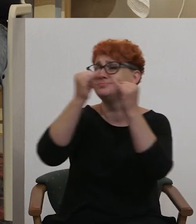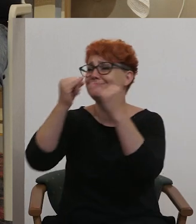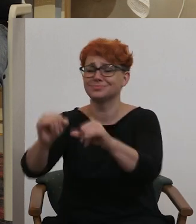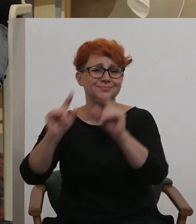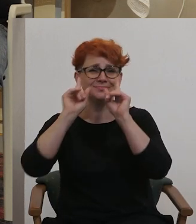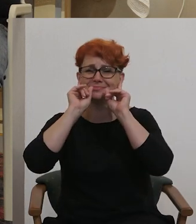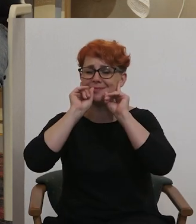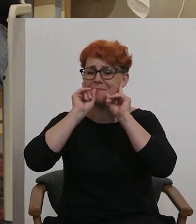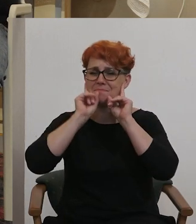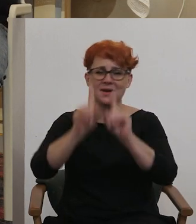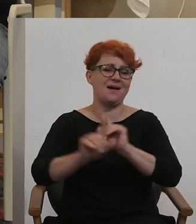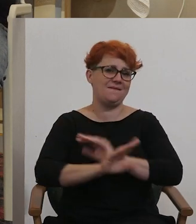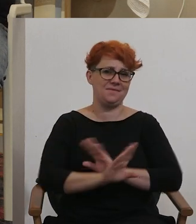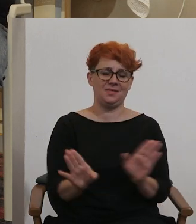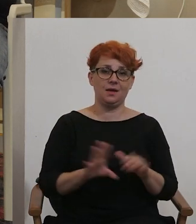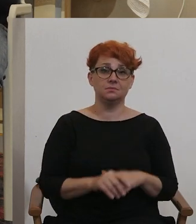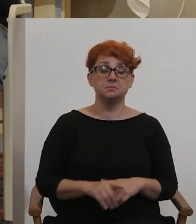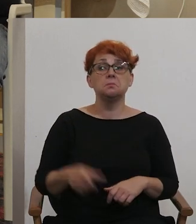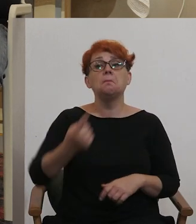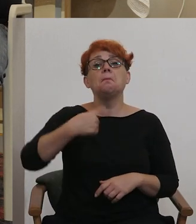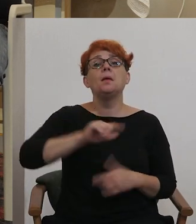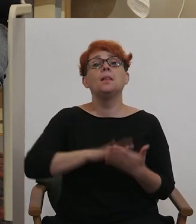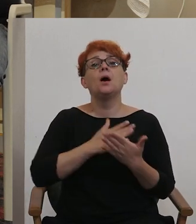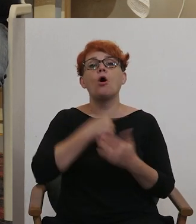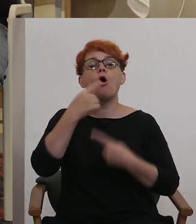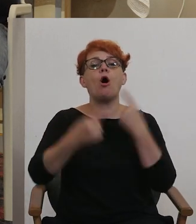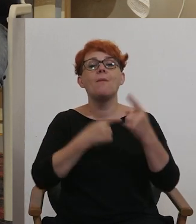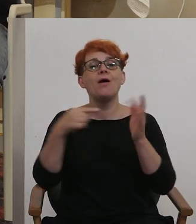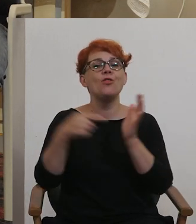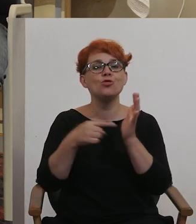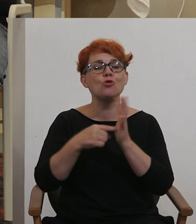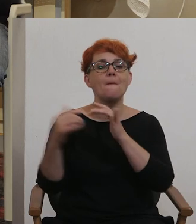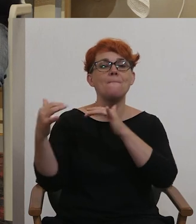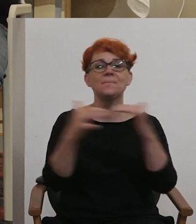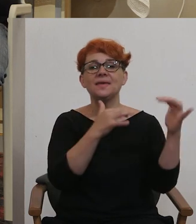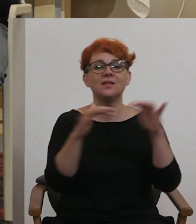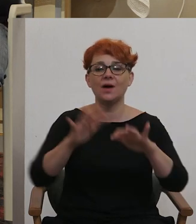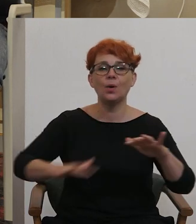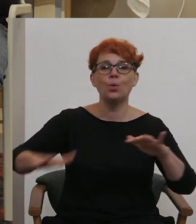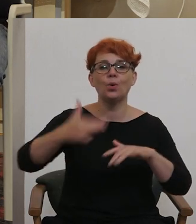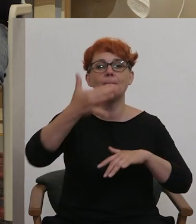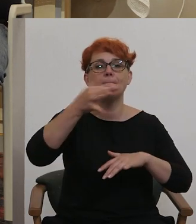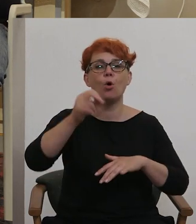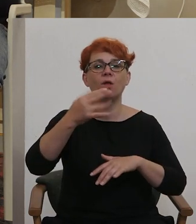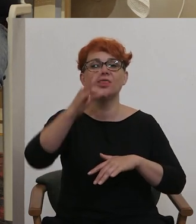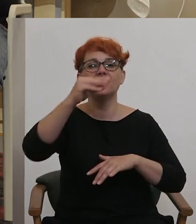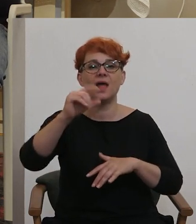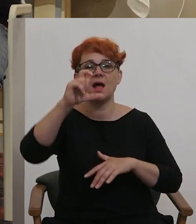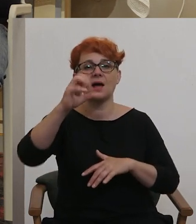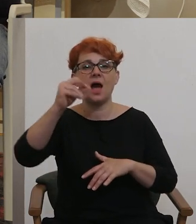zupełnie inna skala. My mówimy na przykład o bitwie pod Monte Cassino, która była taką na Zachodzie